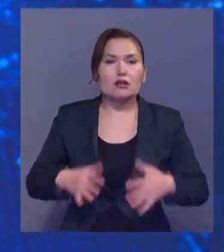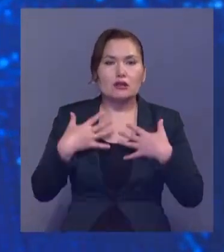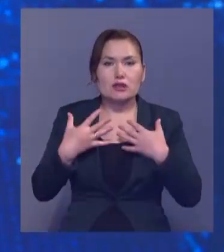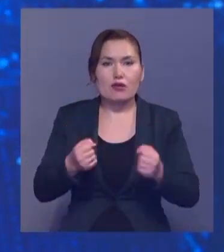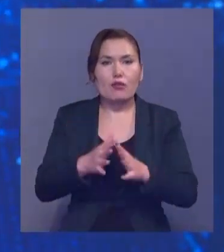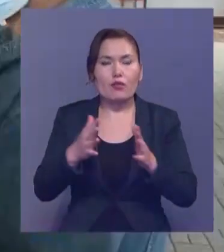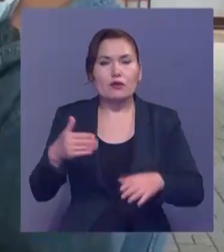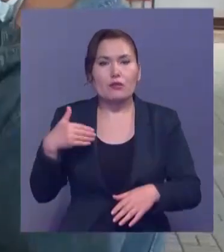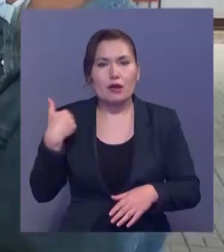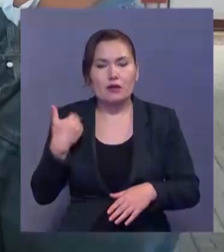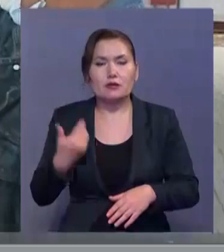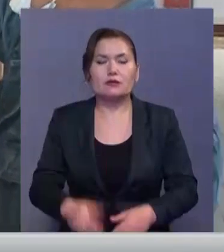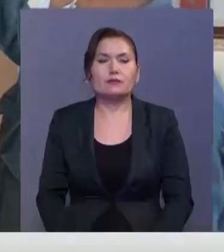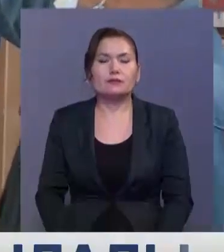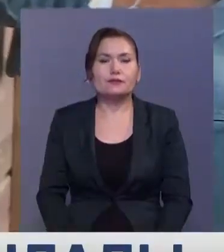жатыр.